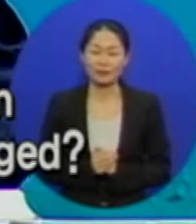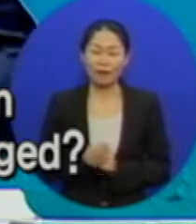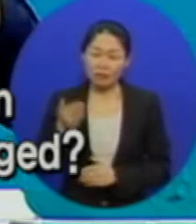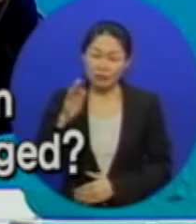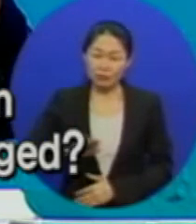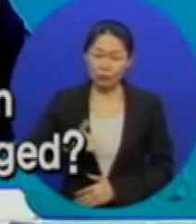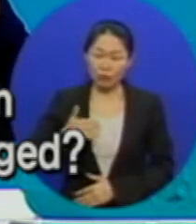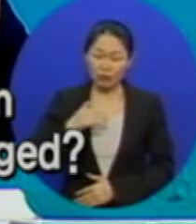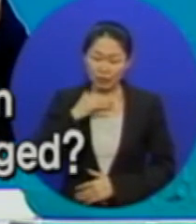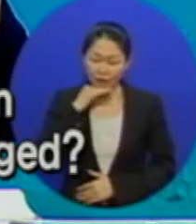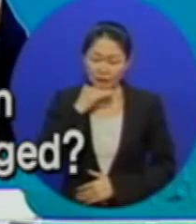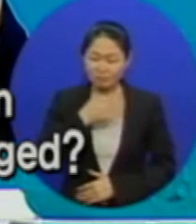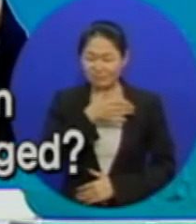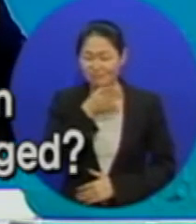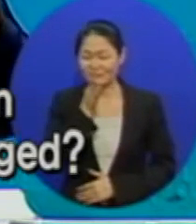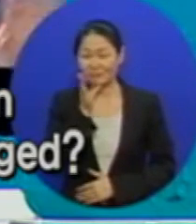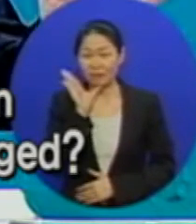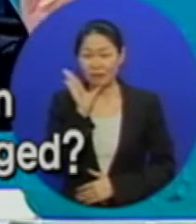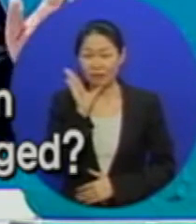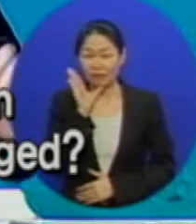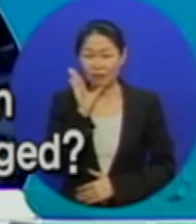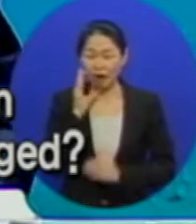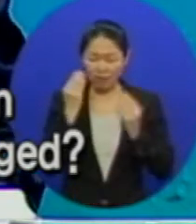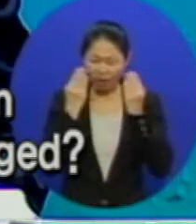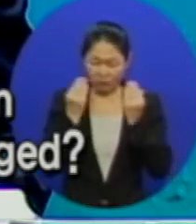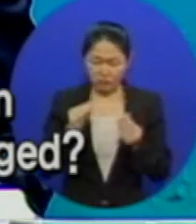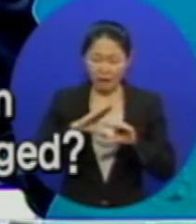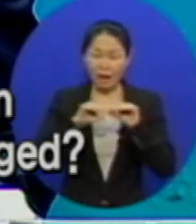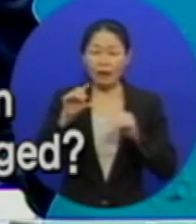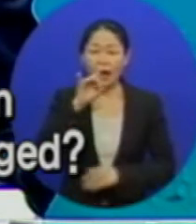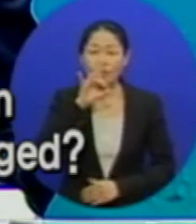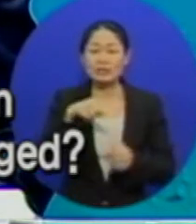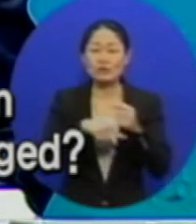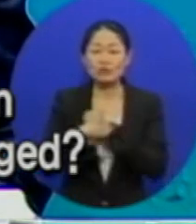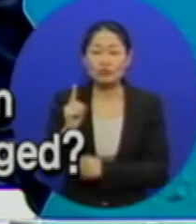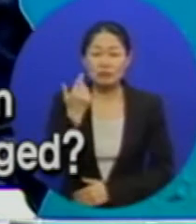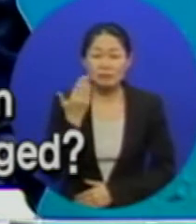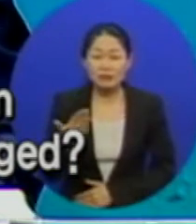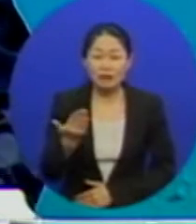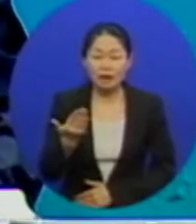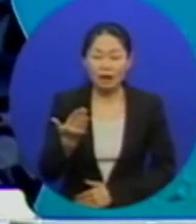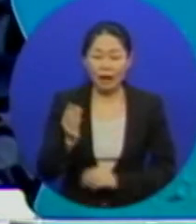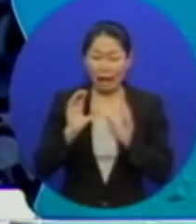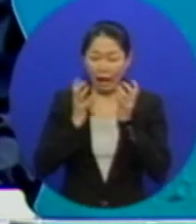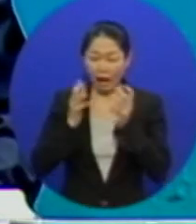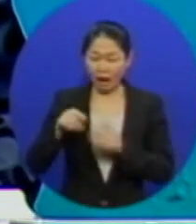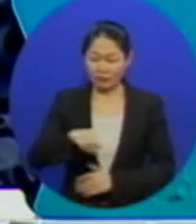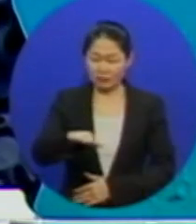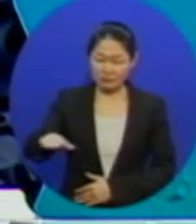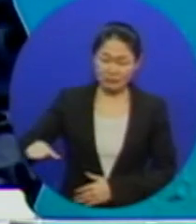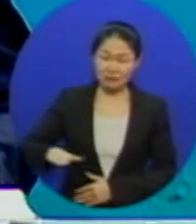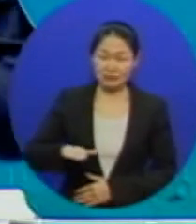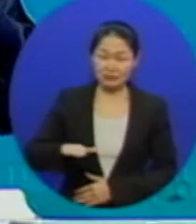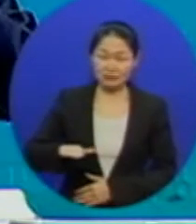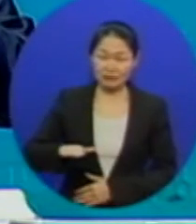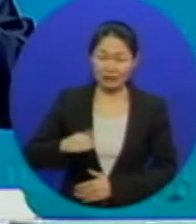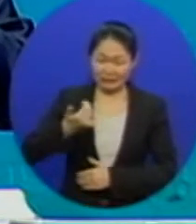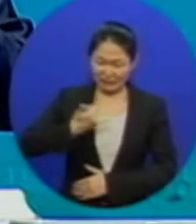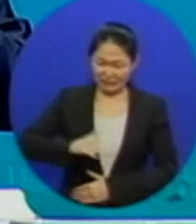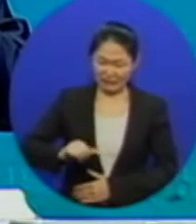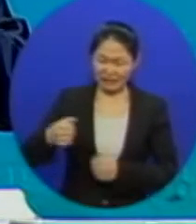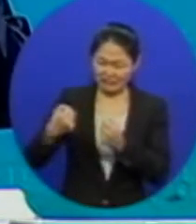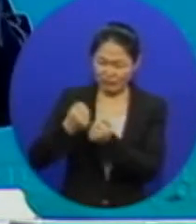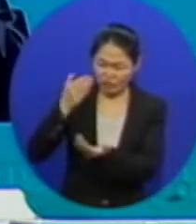그런데도 낡아 들어서 여전히 해결이 안되는 이유가 뭐죠 아이들에게 자녀들에게 싸움은